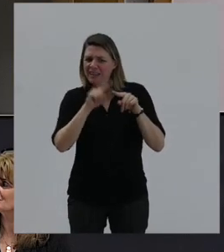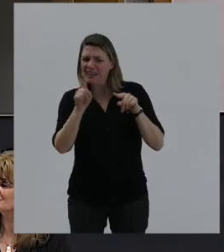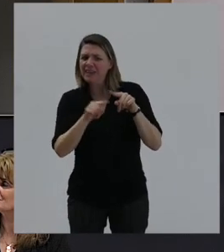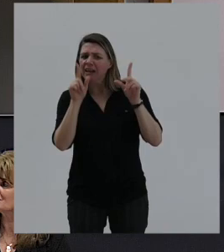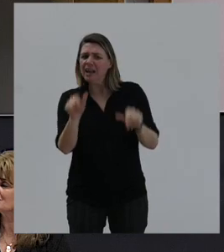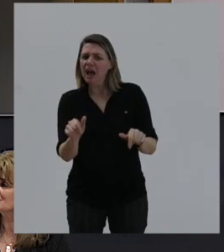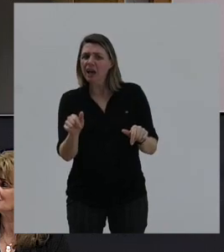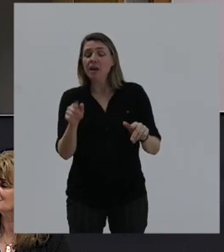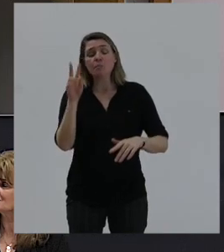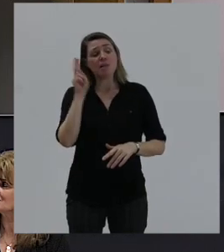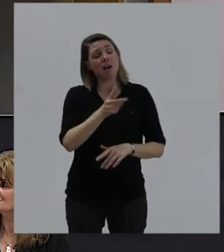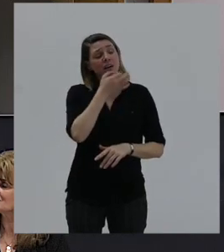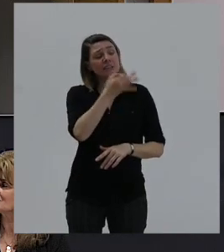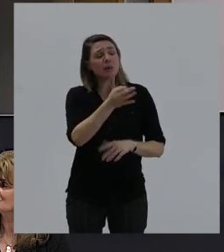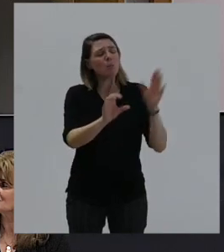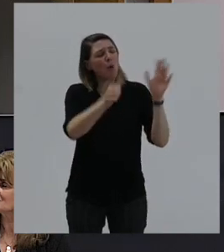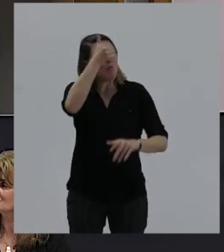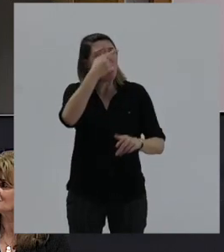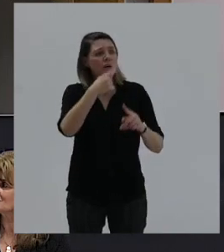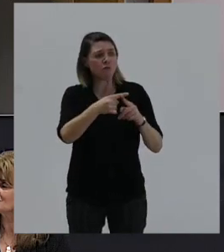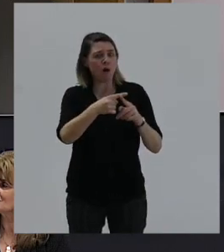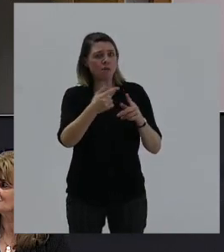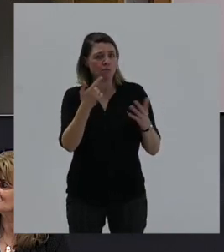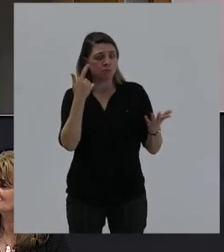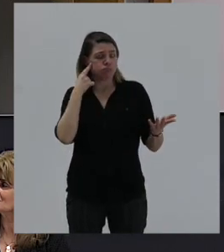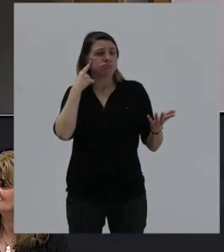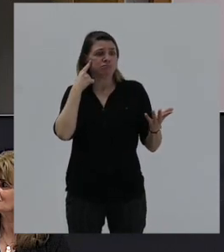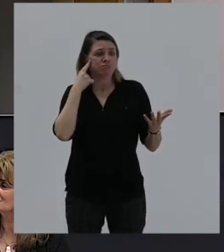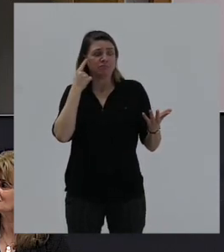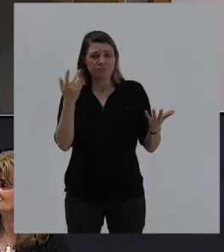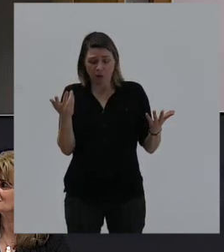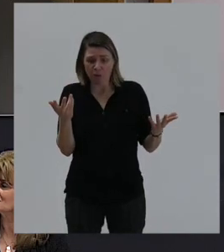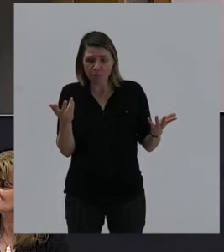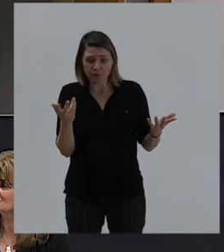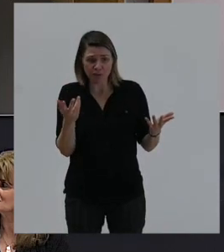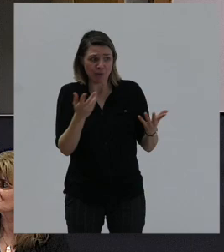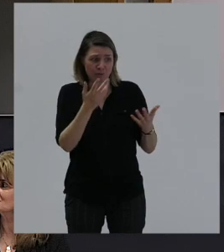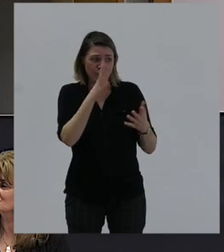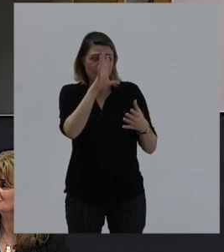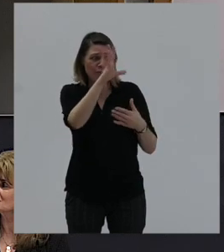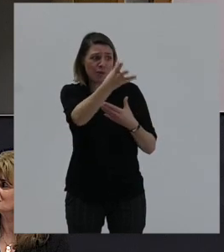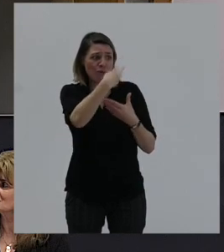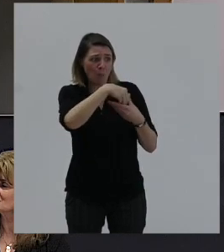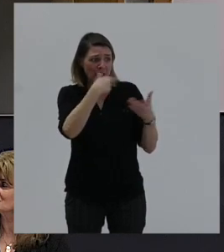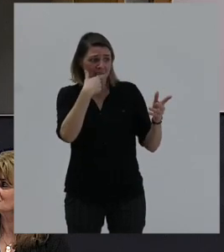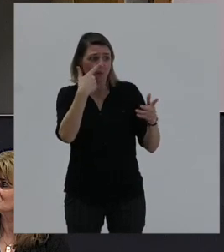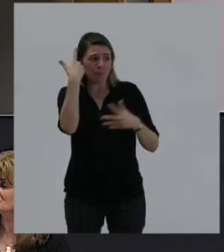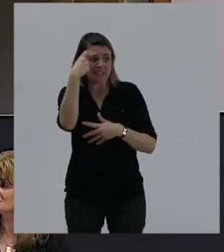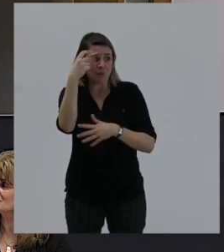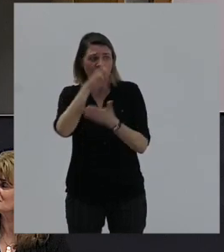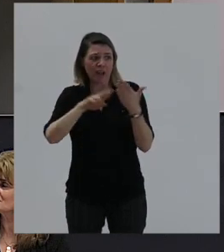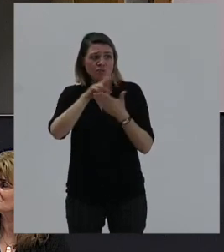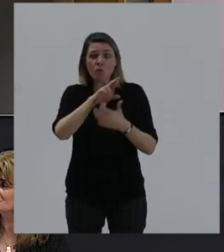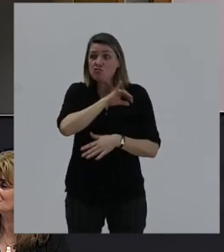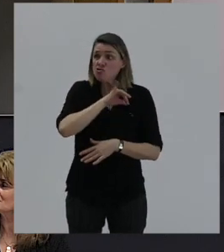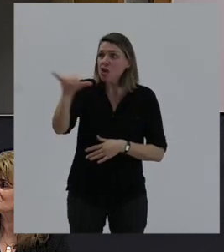mentionné, mais je dois vous dire que c'est la première fois que je l'entends, y compris de la part du président Rousset à la région. Jamais